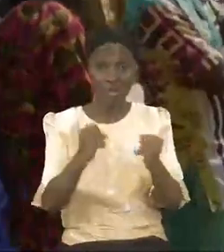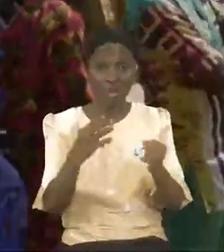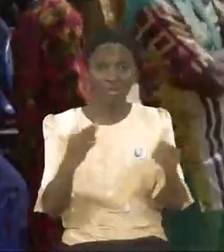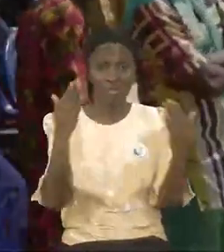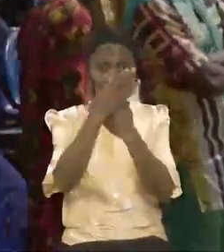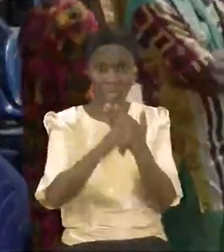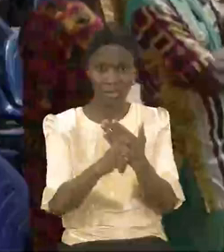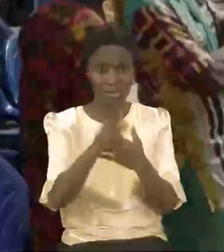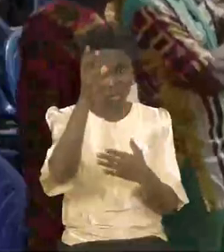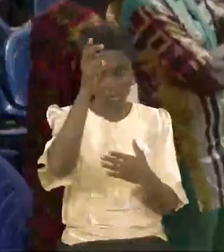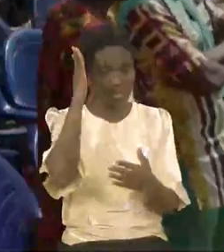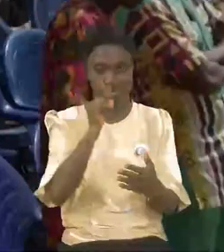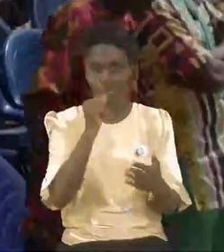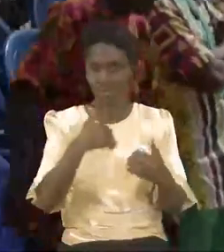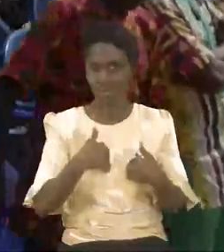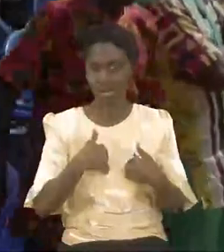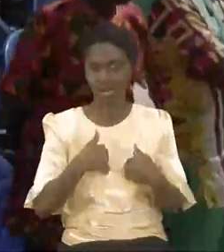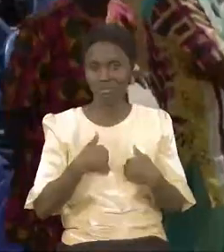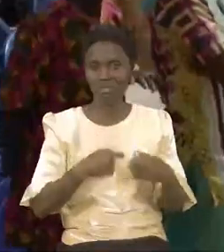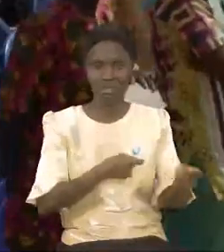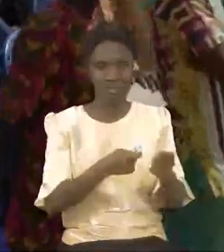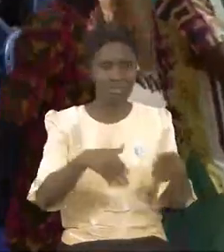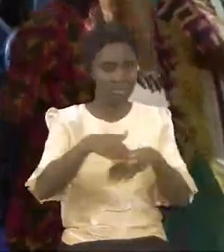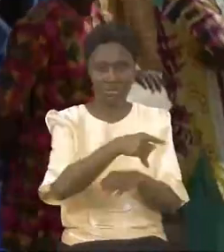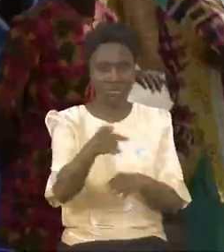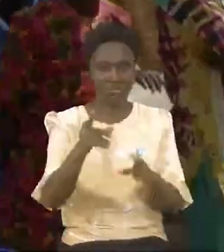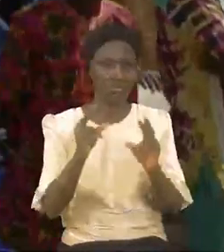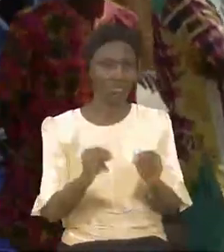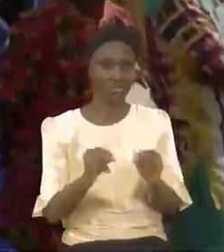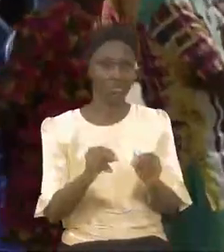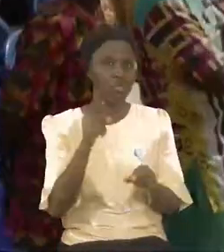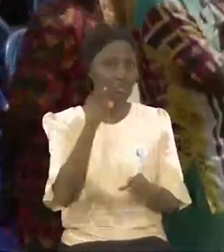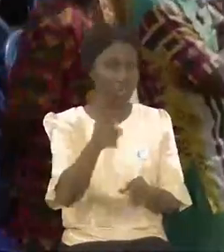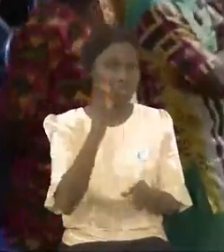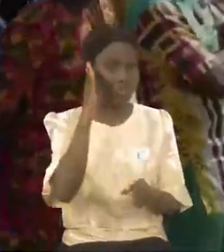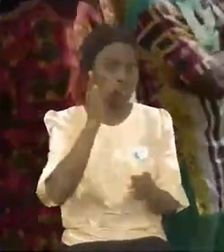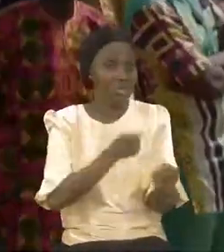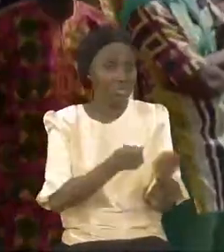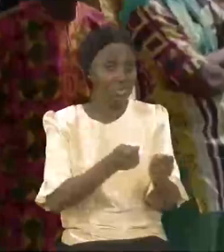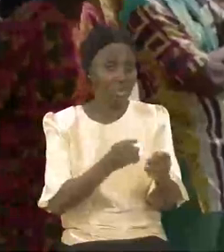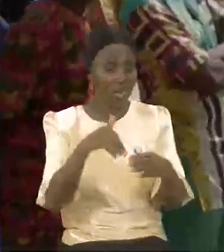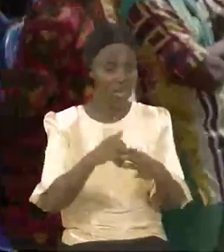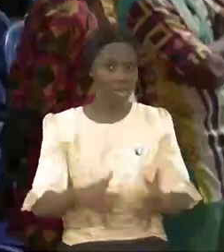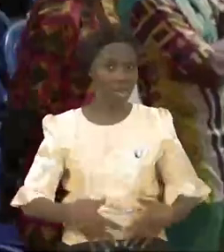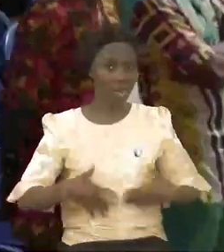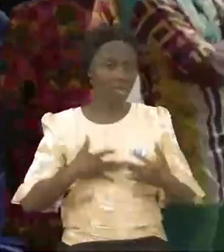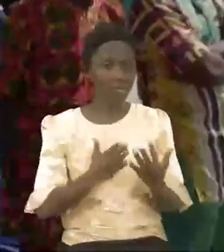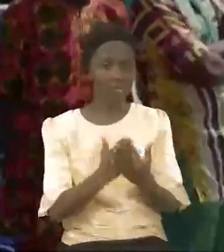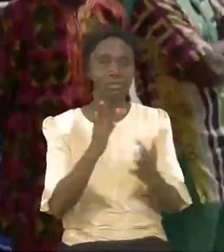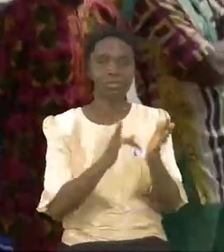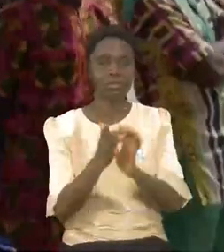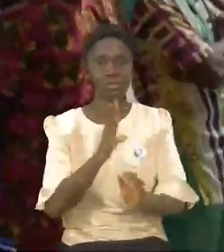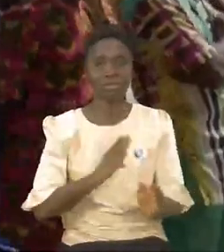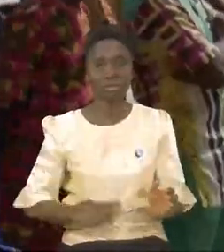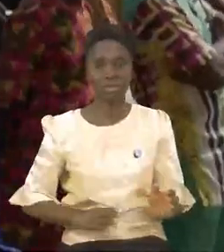Les puissances des ténèbres n'auront pas la domination sur toi. Nous allons régner dans la vie par